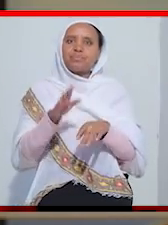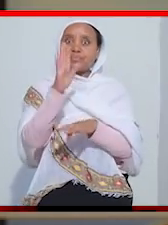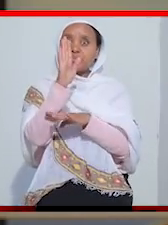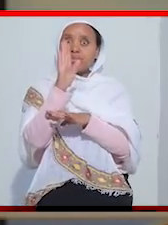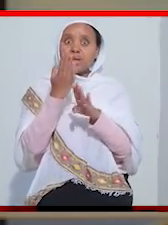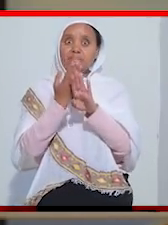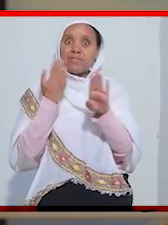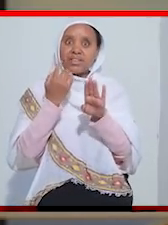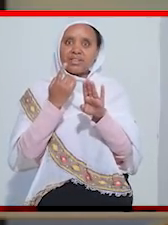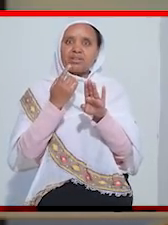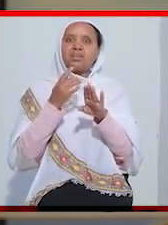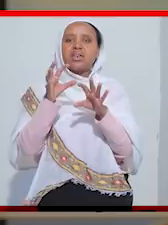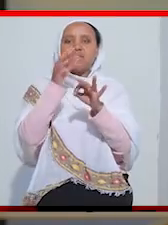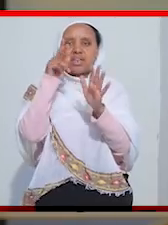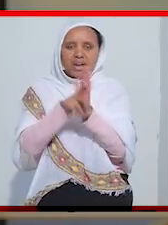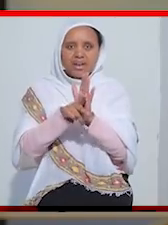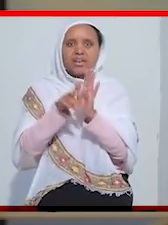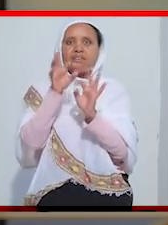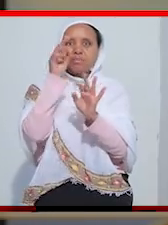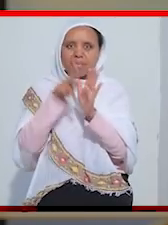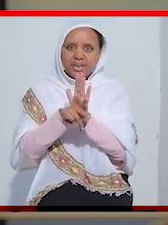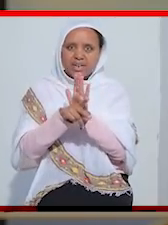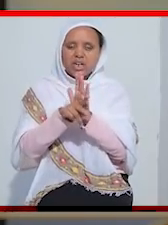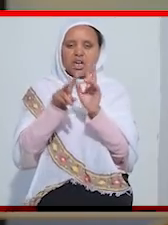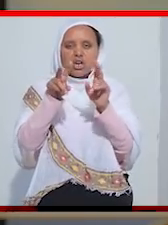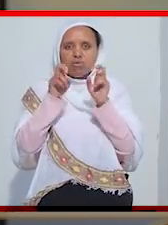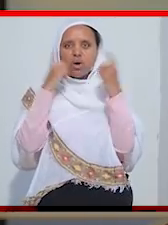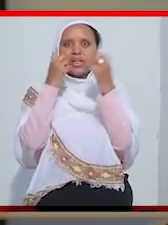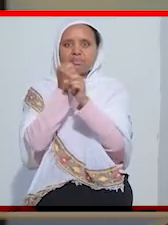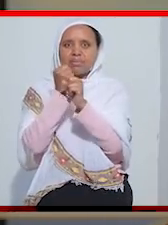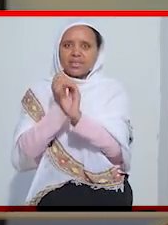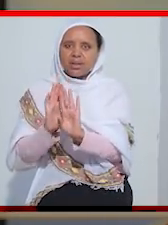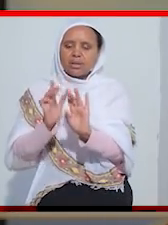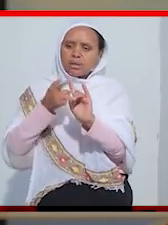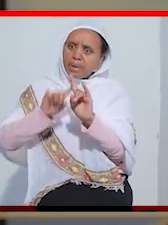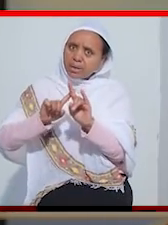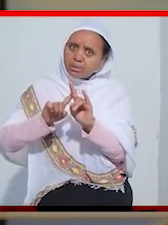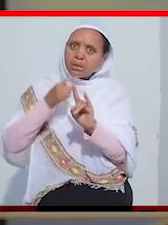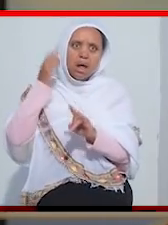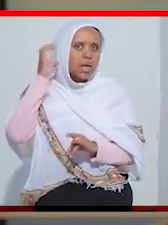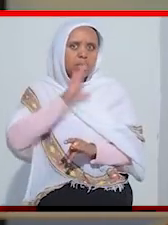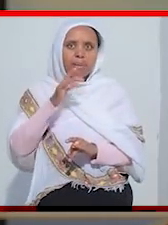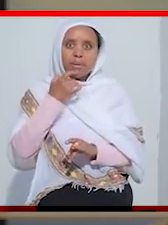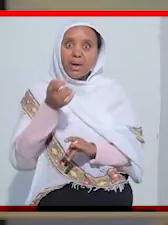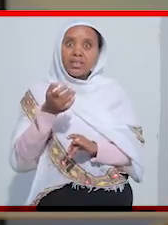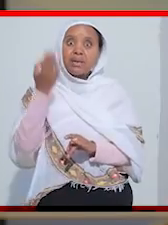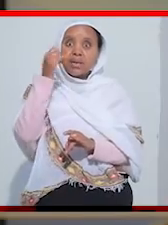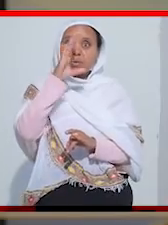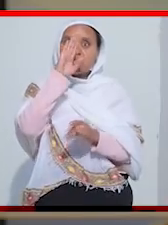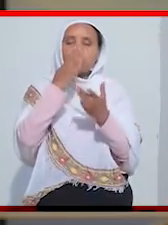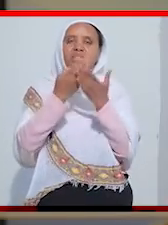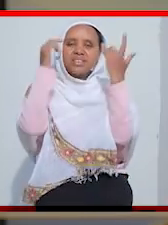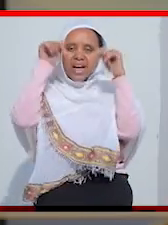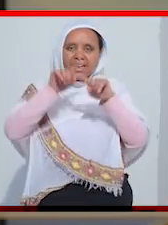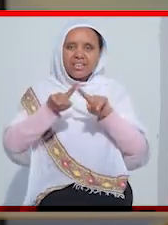ወረርሽኙ ስለመጣ ነው። እግዚአብሔርን በፊት ግን ነፍሰ ገዳዩ ነፍስ በመግደል ክፉ ኃጢአት በመስራት ተመለስ ሲሉት